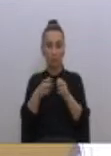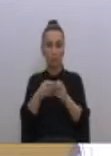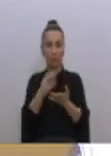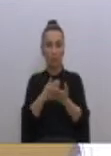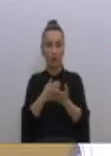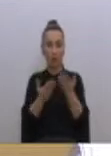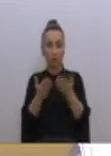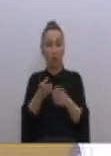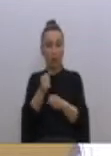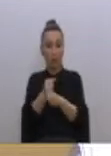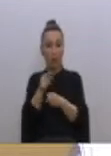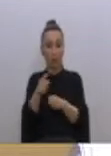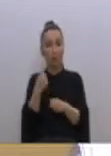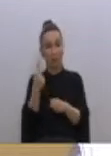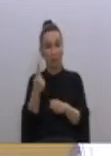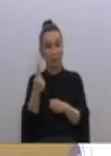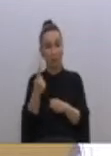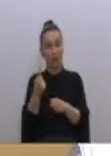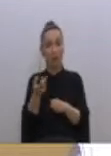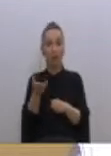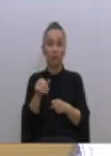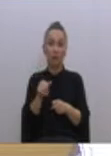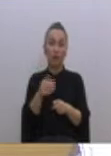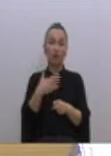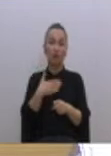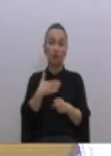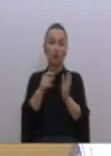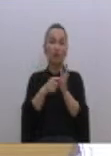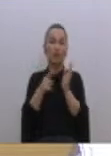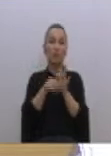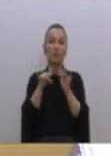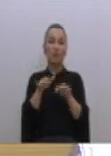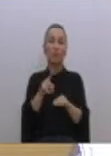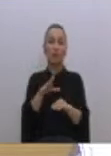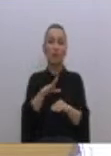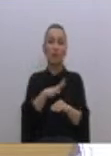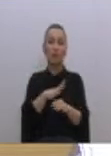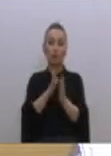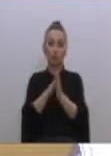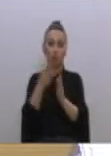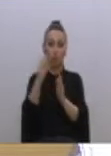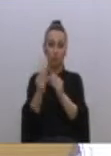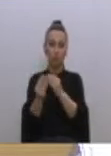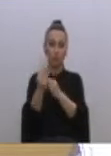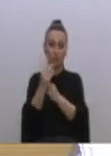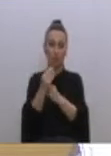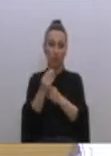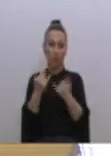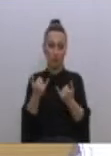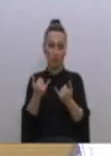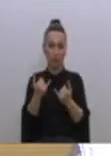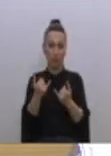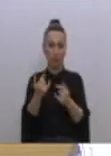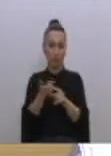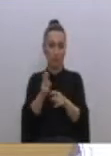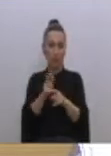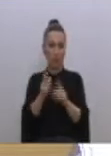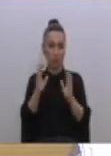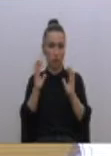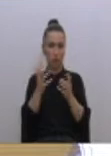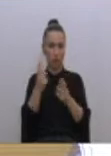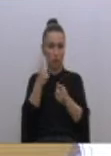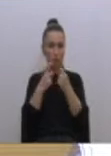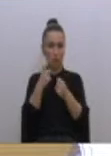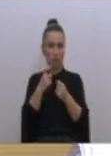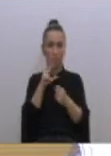ამას თუ აკეთებთ, ეს ერთი და 17 საქმე ბატონ შალორ გამიმატოს თუ შეიძლება. ეხა ეს ძალიან სერიოზული